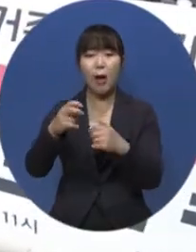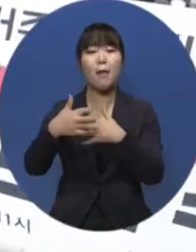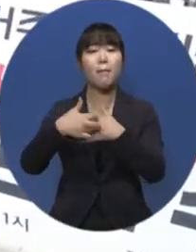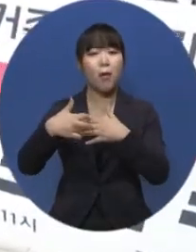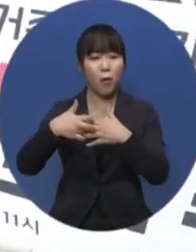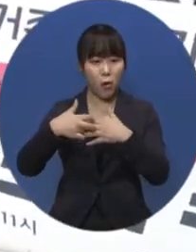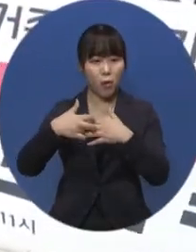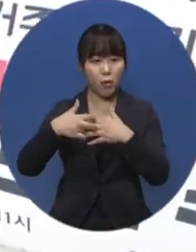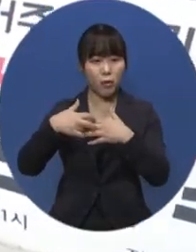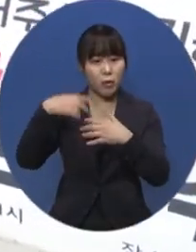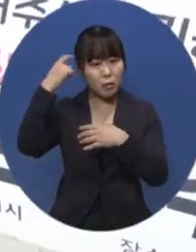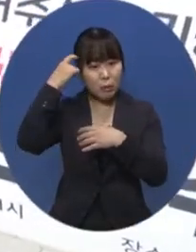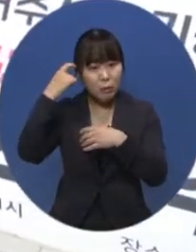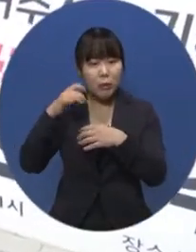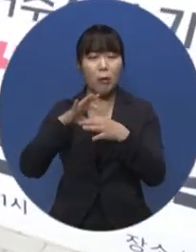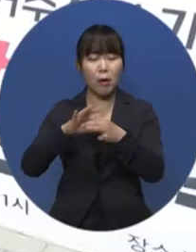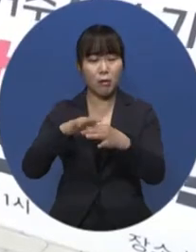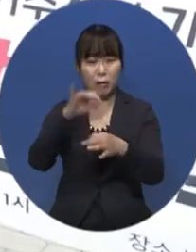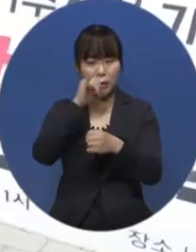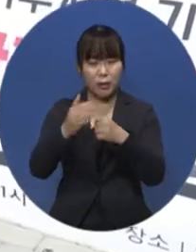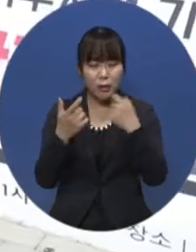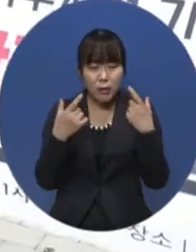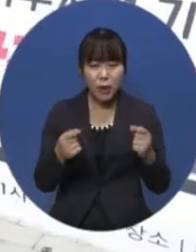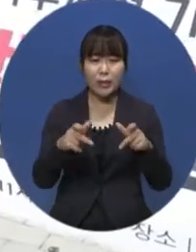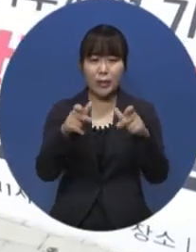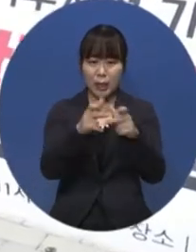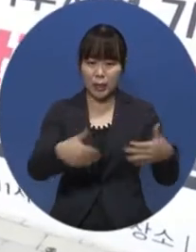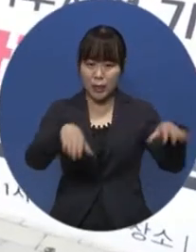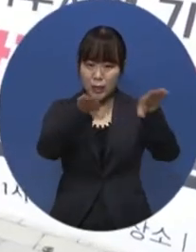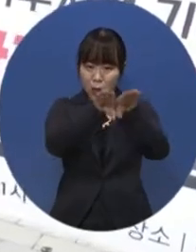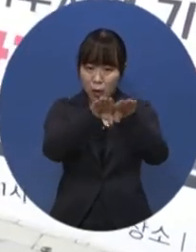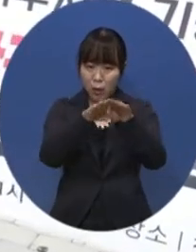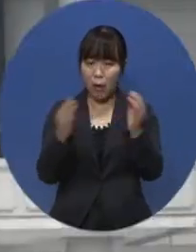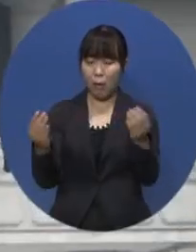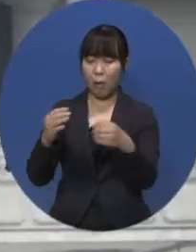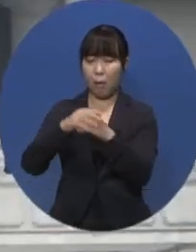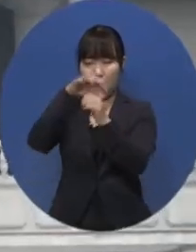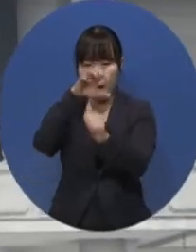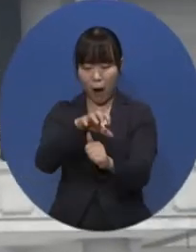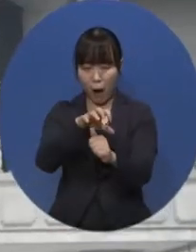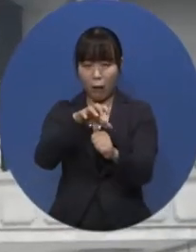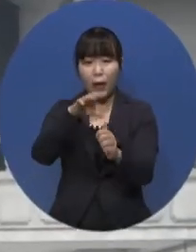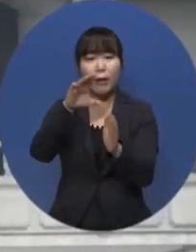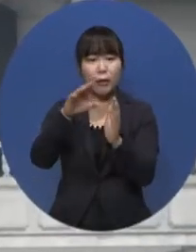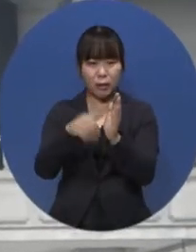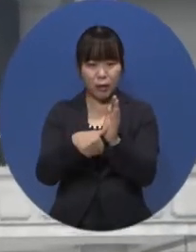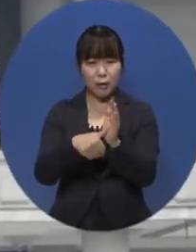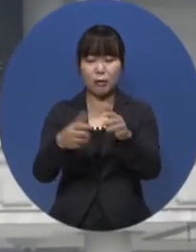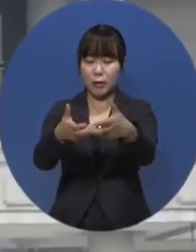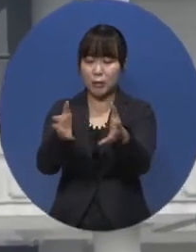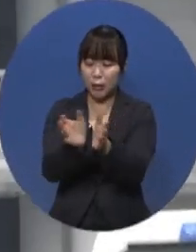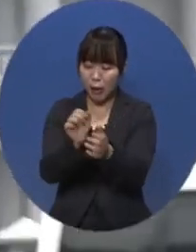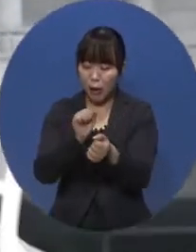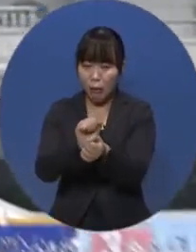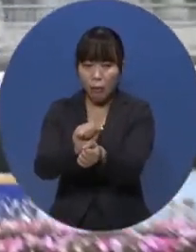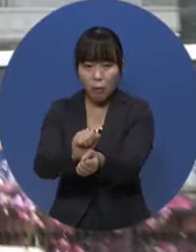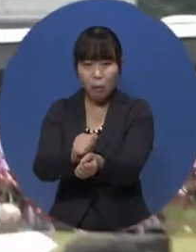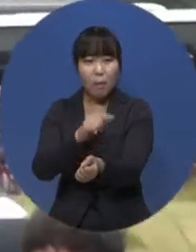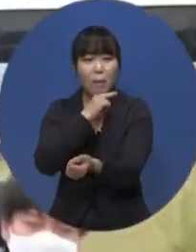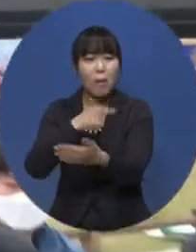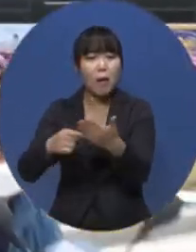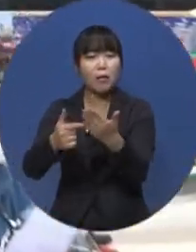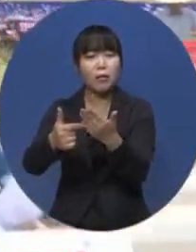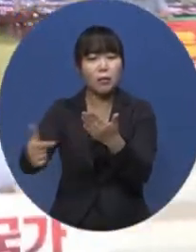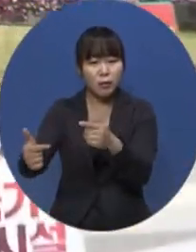병동에서 나왔던 만큼 장애인 시설과 폐쇄 병동의 경우 집단 감염의 피해가 더욱 극심한